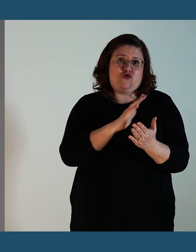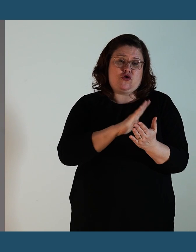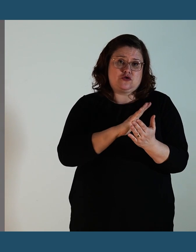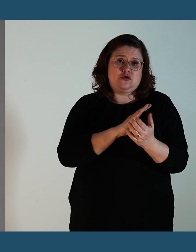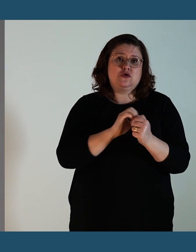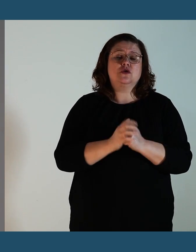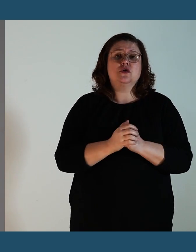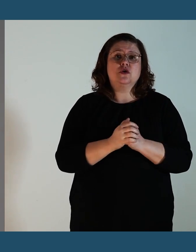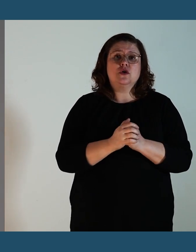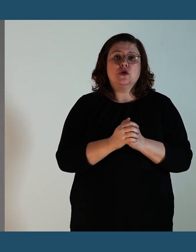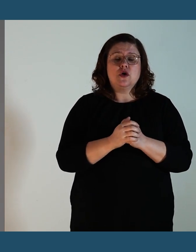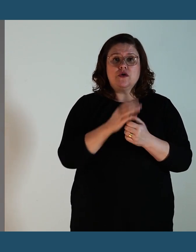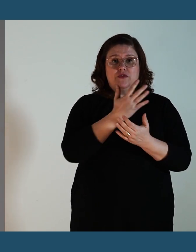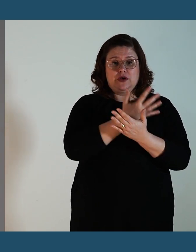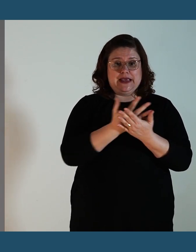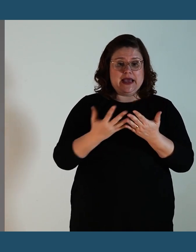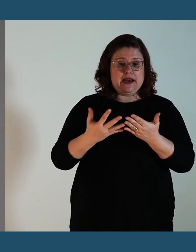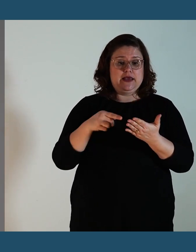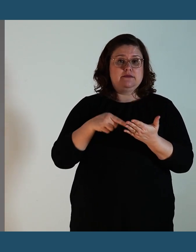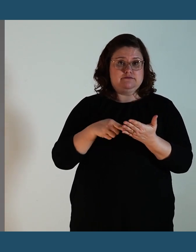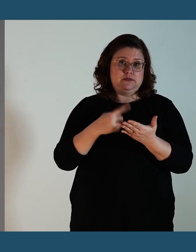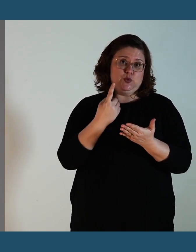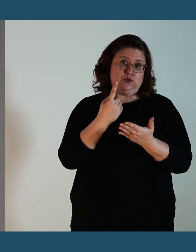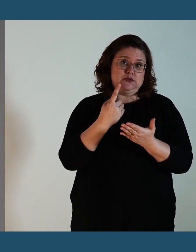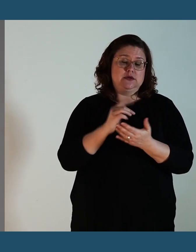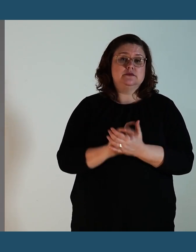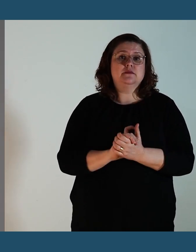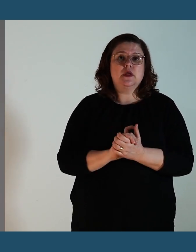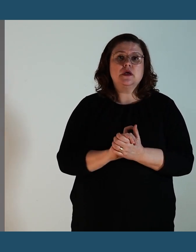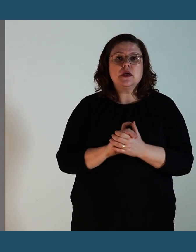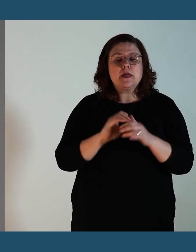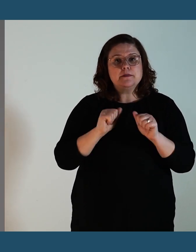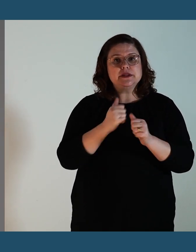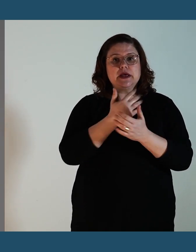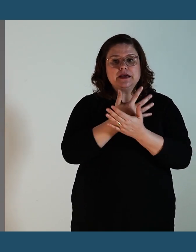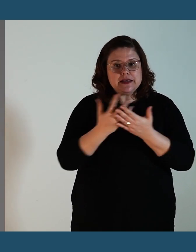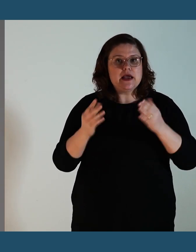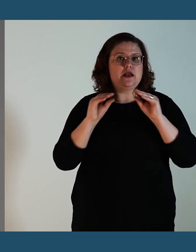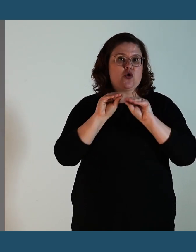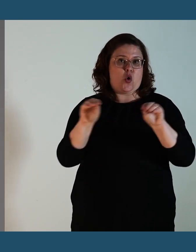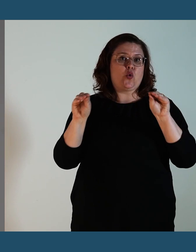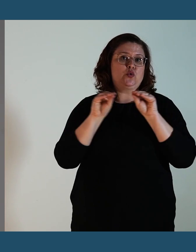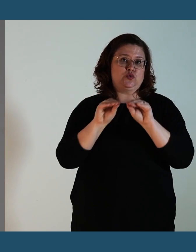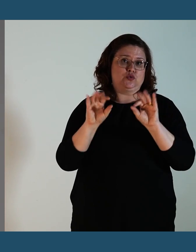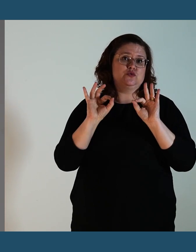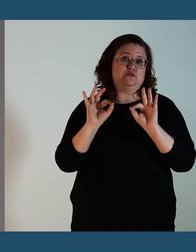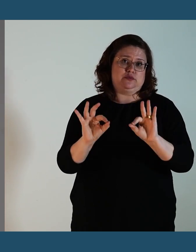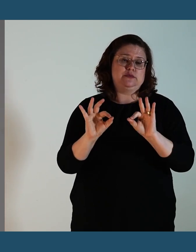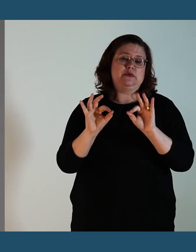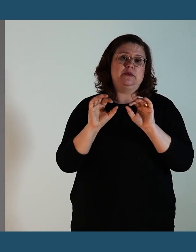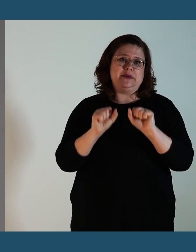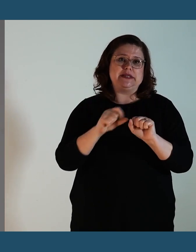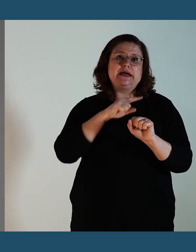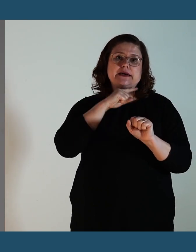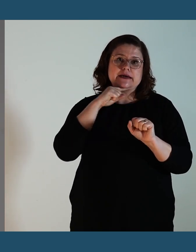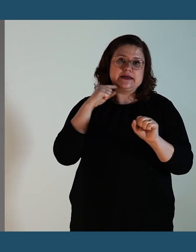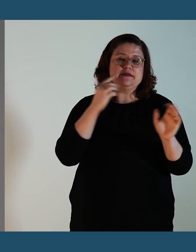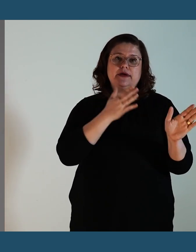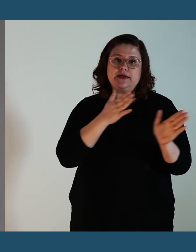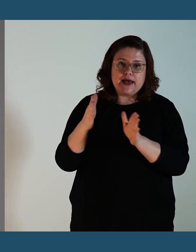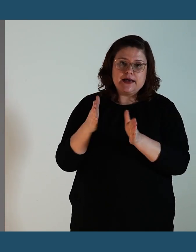Ja tämä kielikysymys on tietysti yksi, että meillä pitää olla oikeasti sitä kielikoulutusta tarpeeksi ja